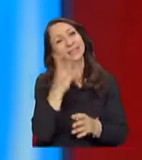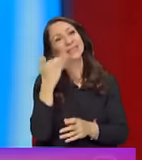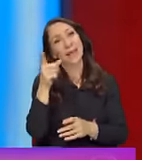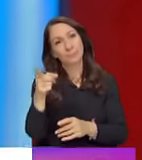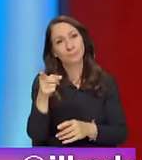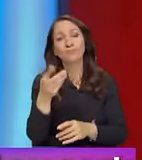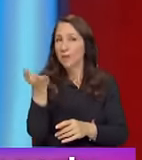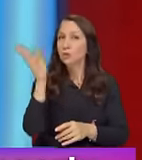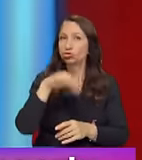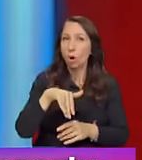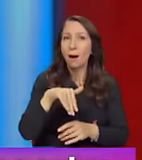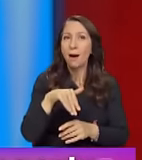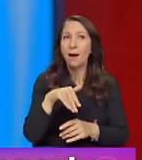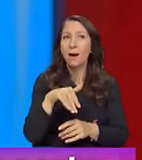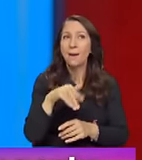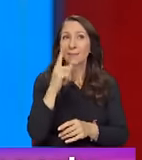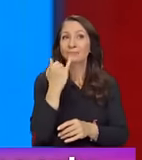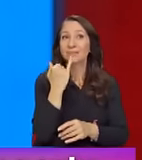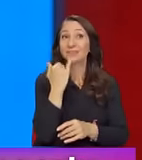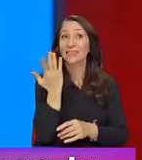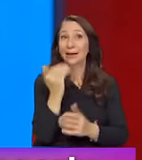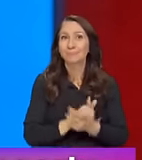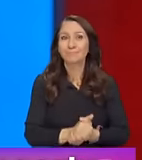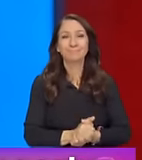İzleyelim. Sonra bir misafir daha.